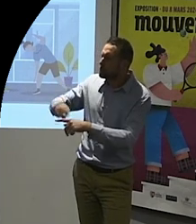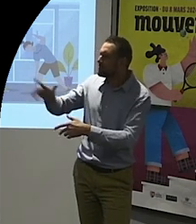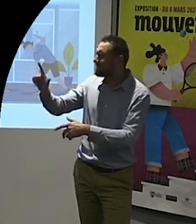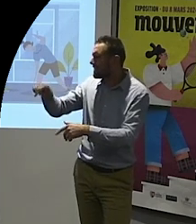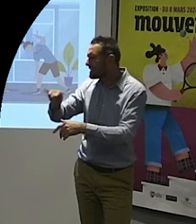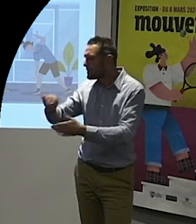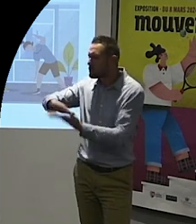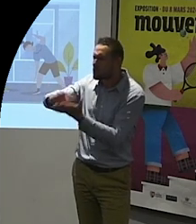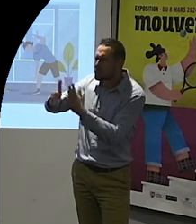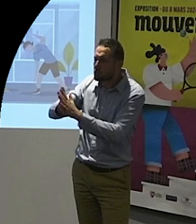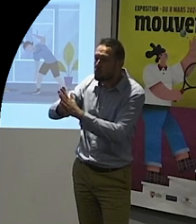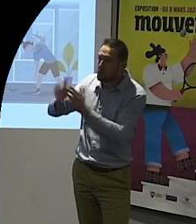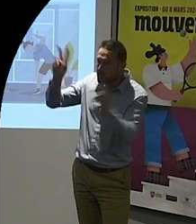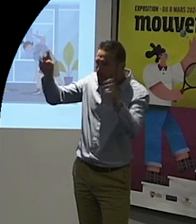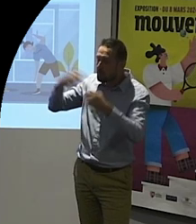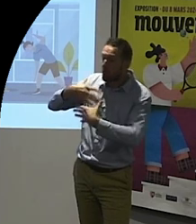à la sortie,